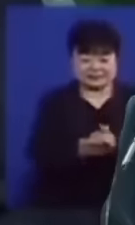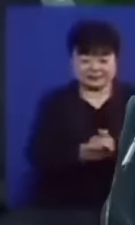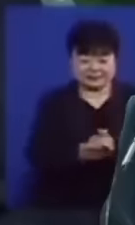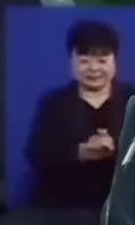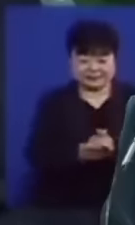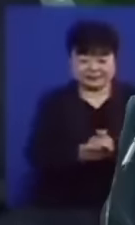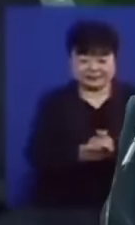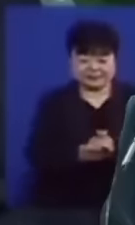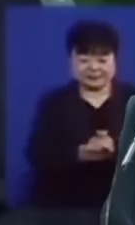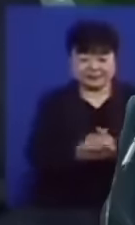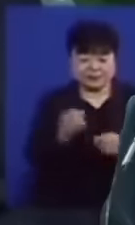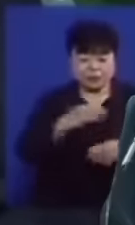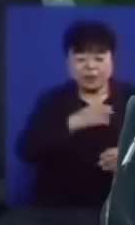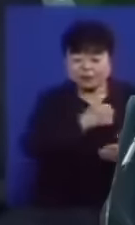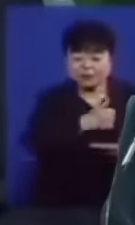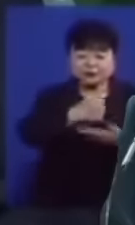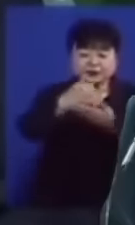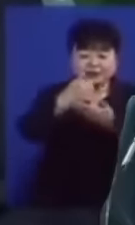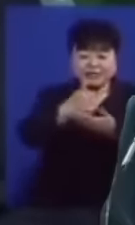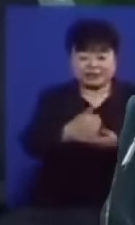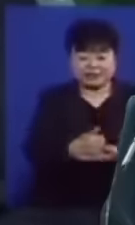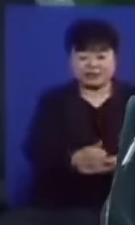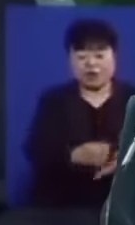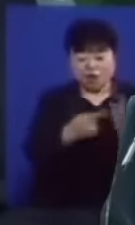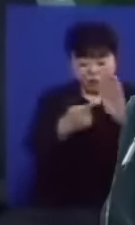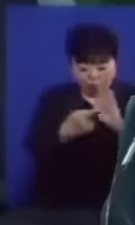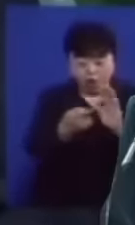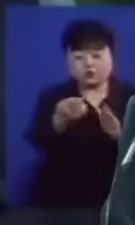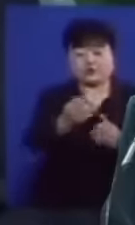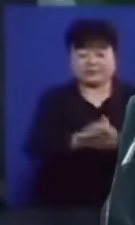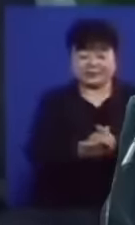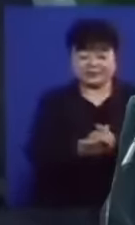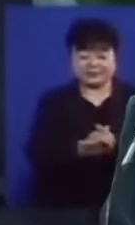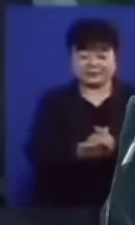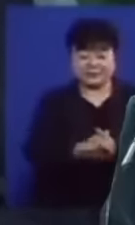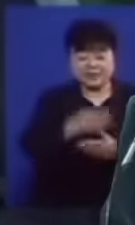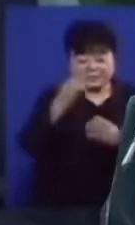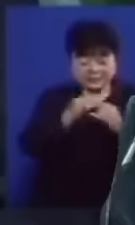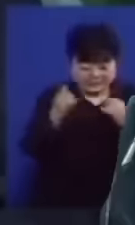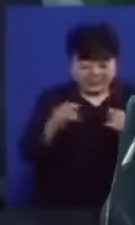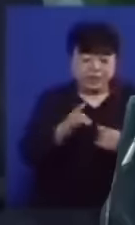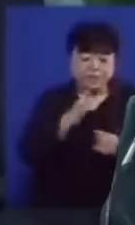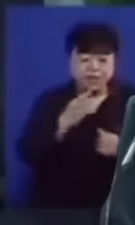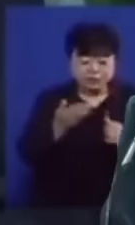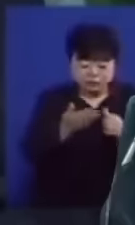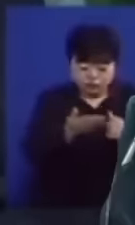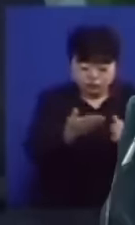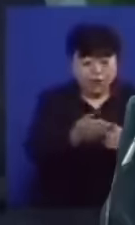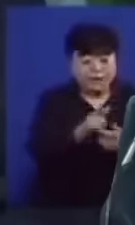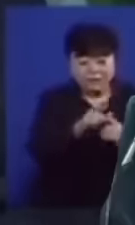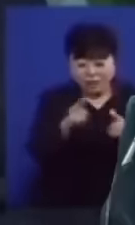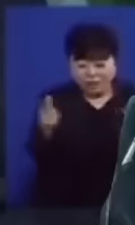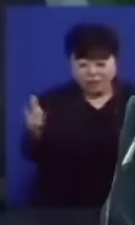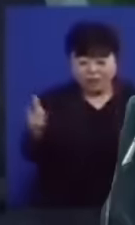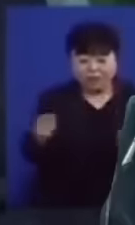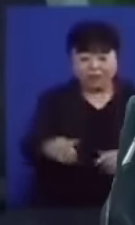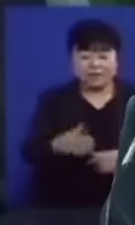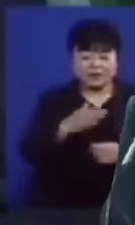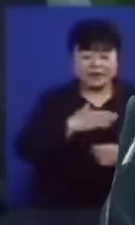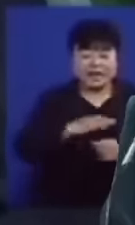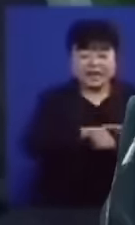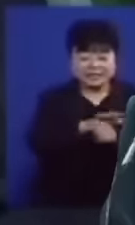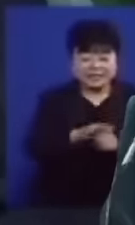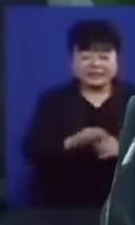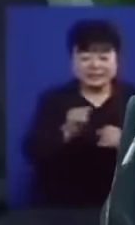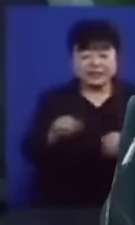하나님이라는 표적으로 우리에게 보여주신 것입니다. 이스라엘 백성만 위해서 그렇게 하는 것이 아니라 나를